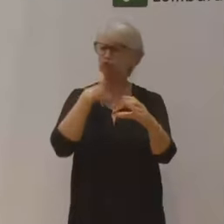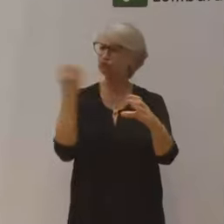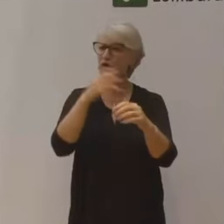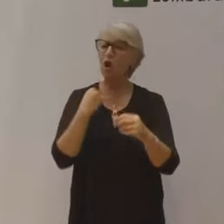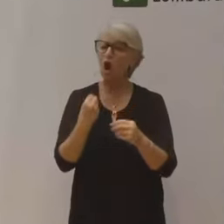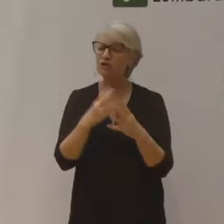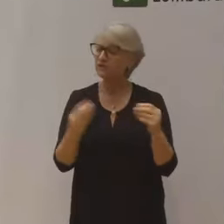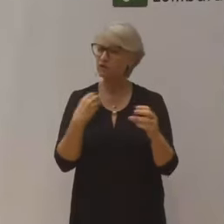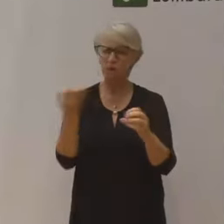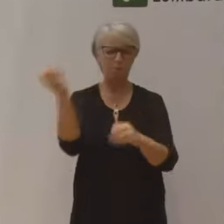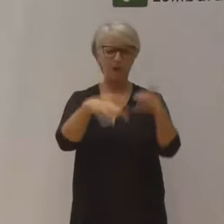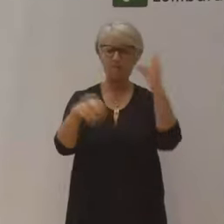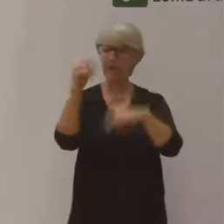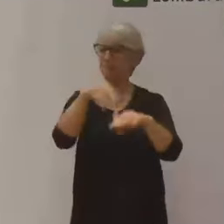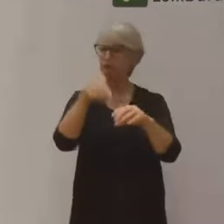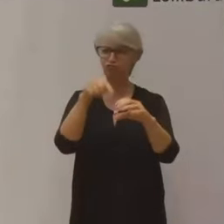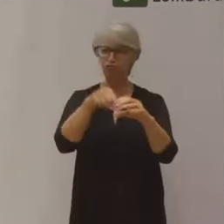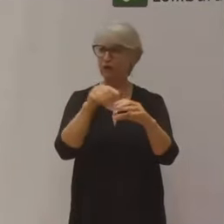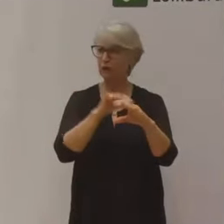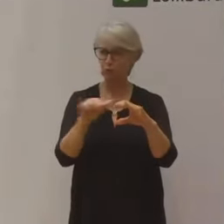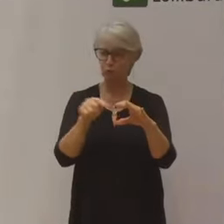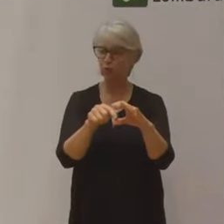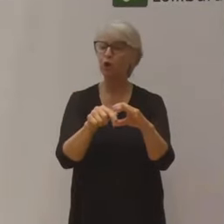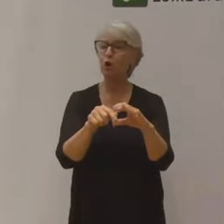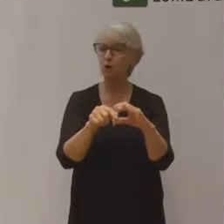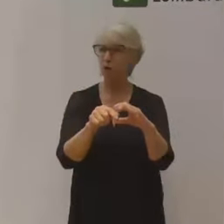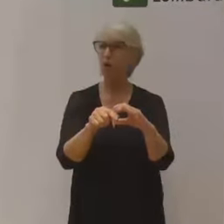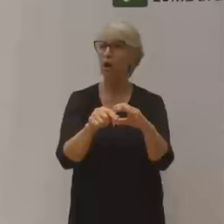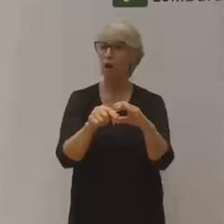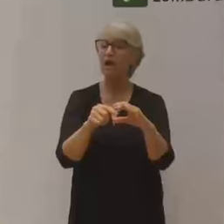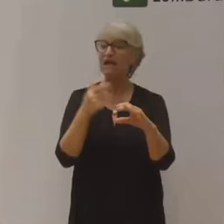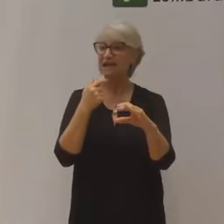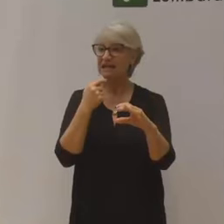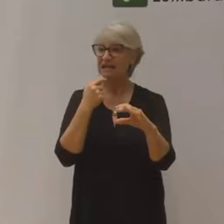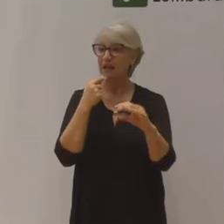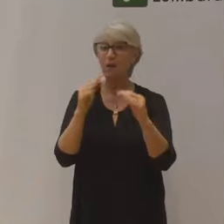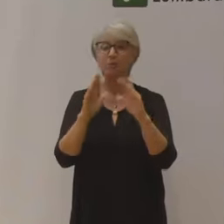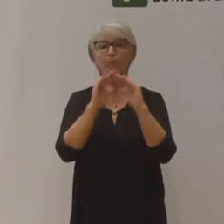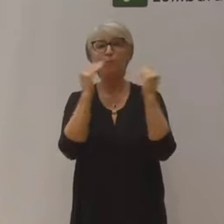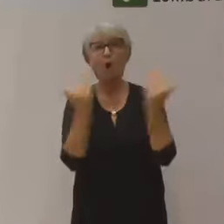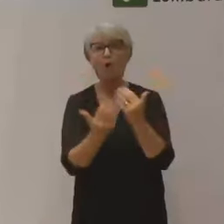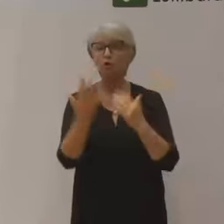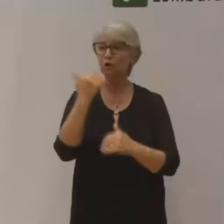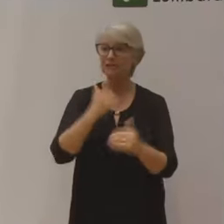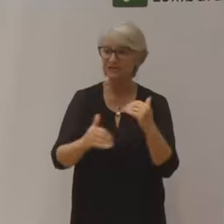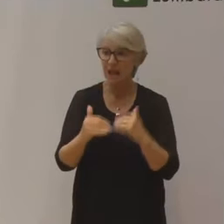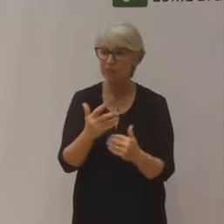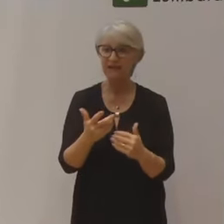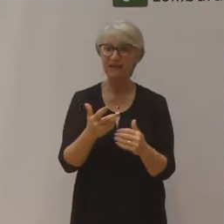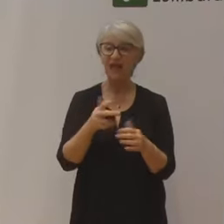facciamo quotidianamente ormai, direi, che si rivolge al mondo della disabilità e delle fragilità.